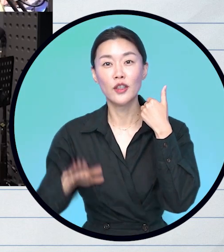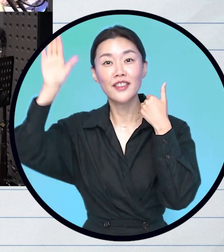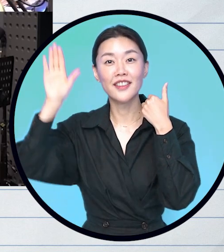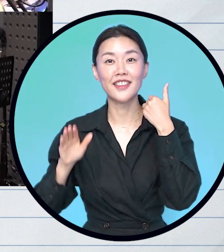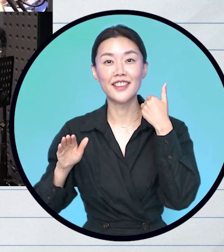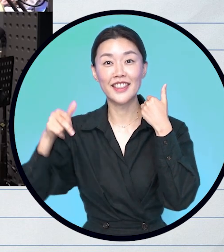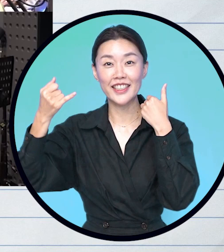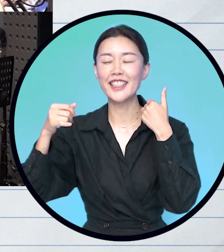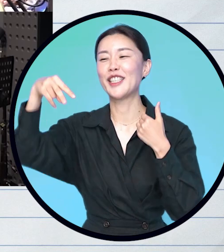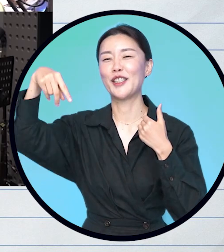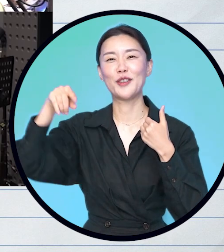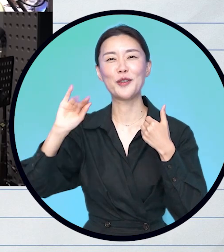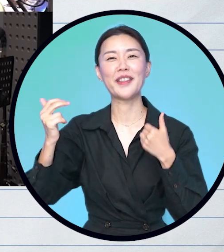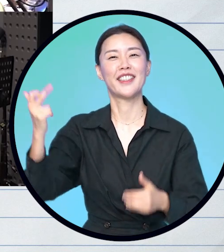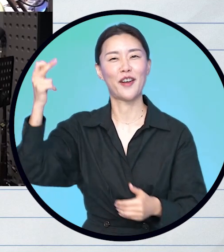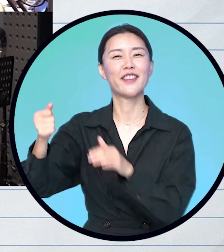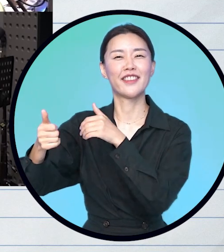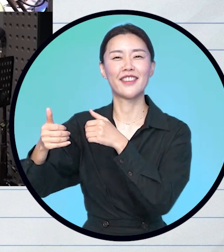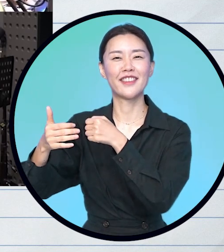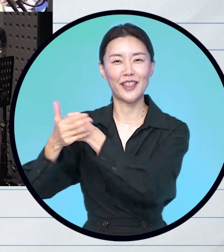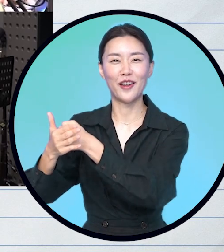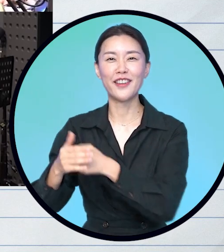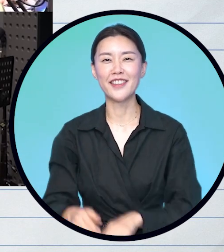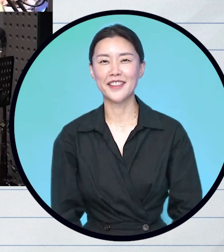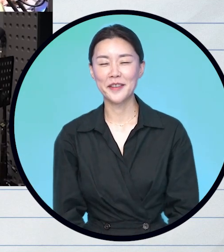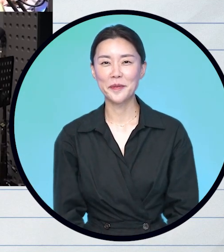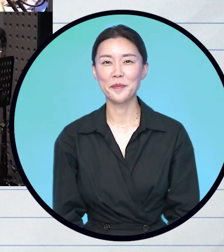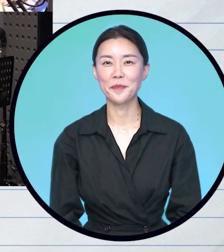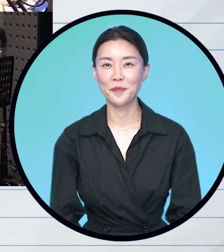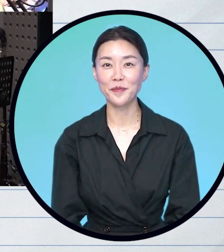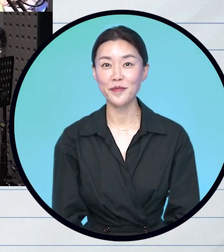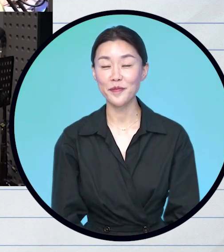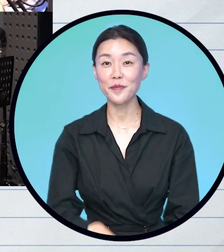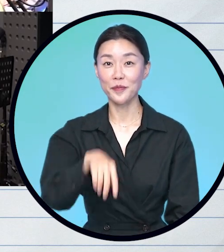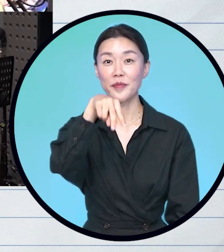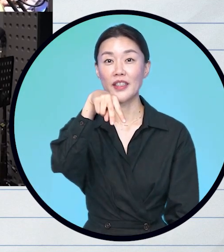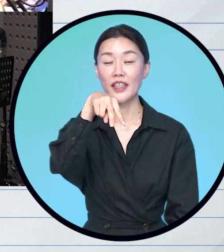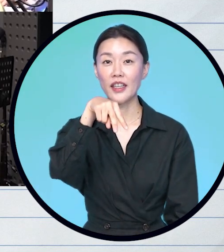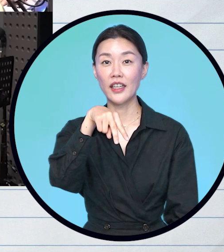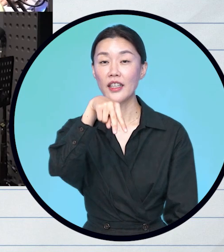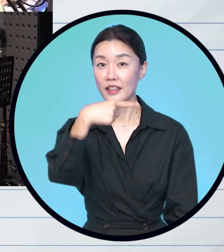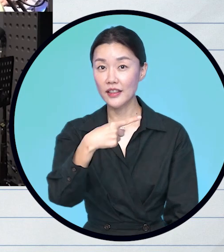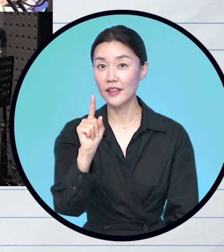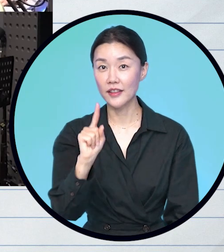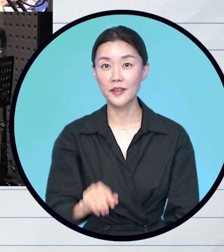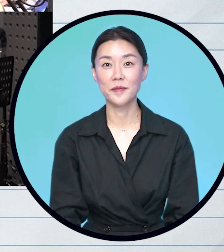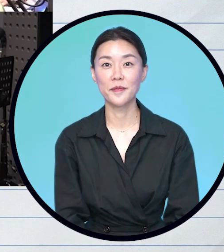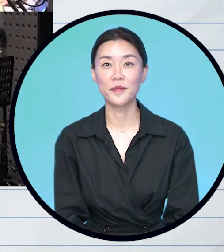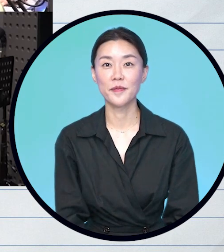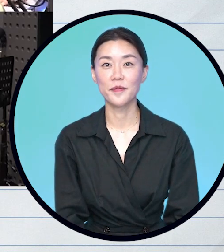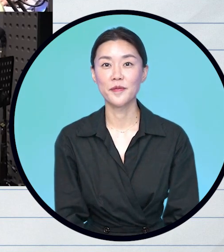들어주세요. 네, 수빈이 형으로 하겠습니다. 손 안 들었는데. 네. 디어 모아에게. 스. 디어 모아에게.